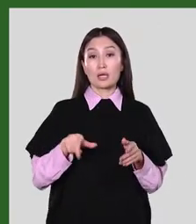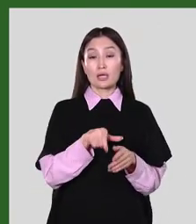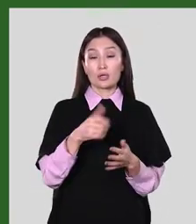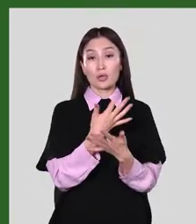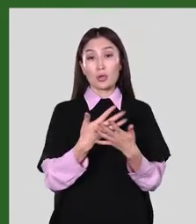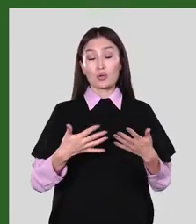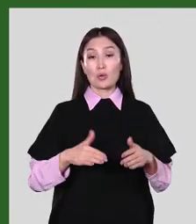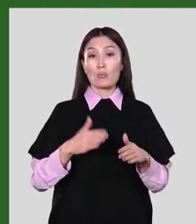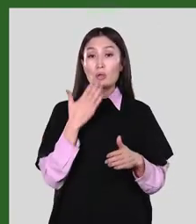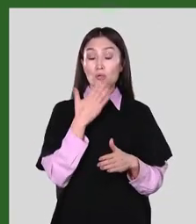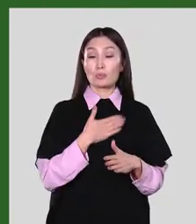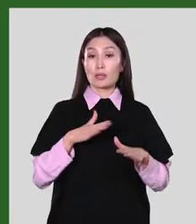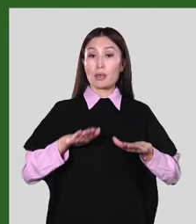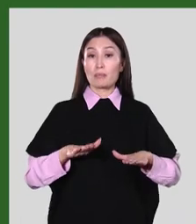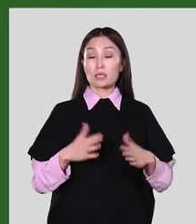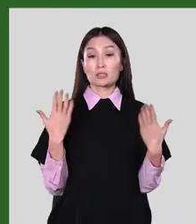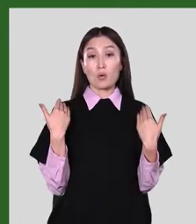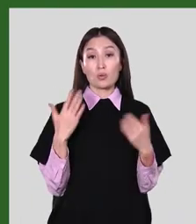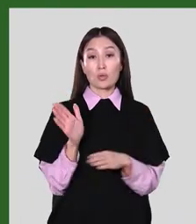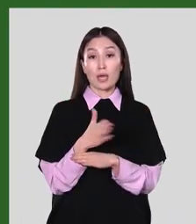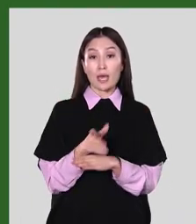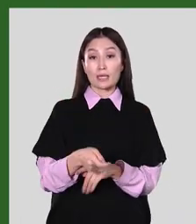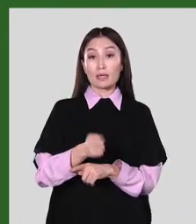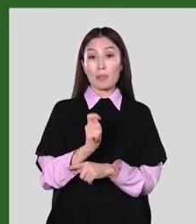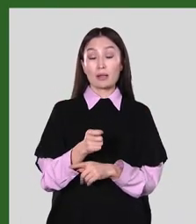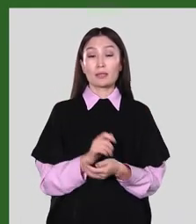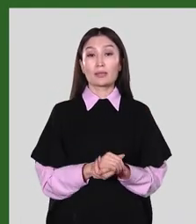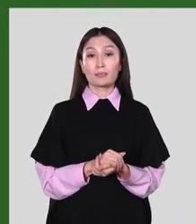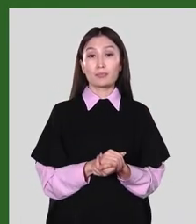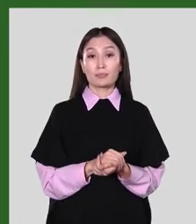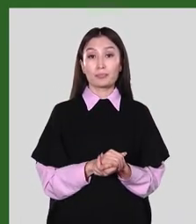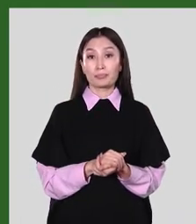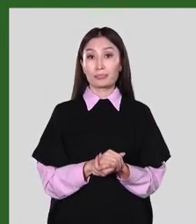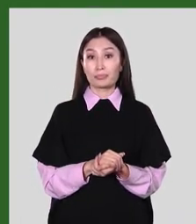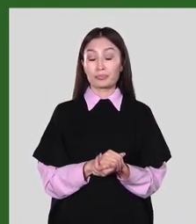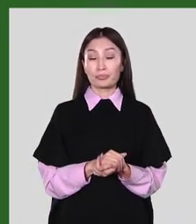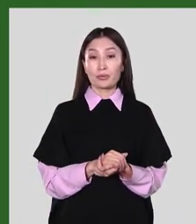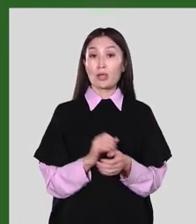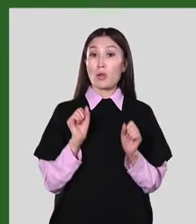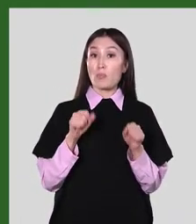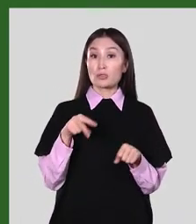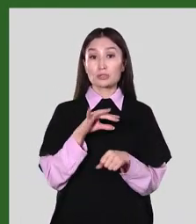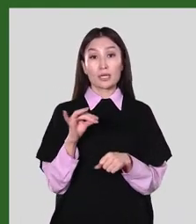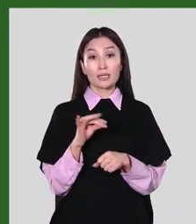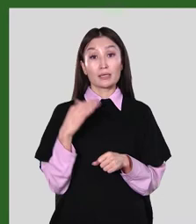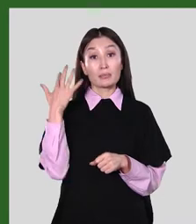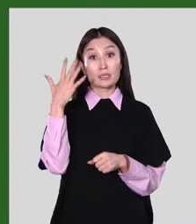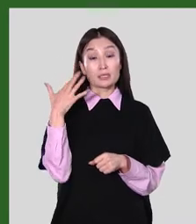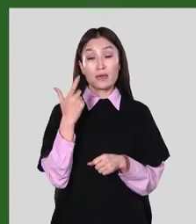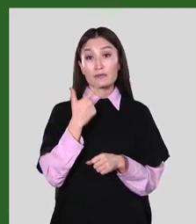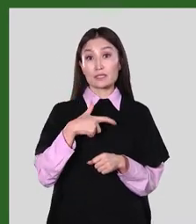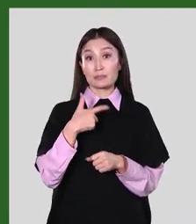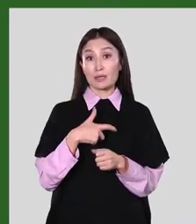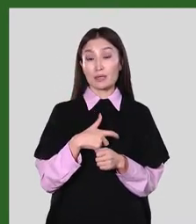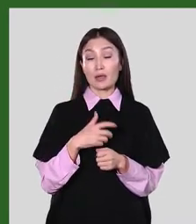отдыха и рыбалки а можно ли представить себе